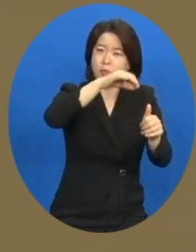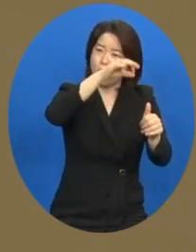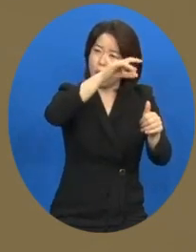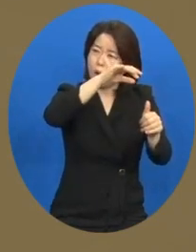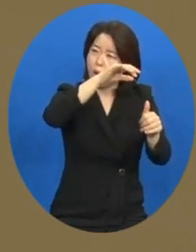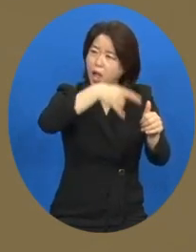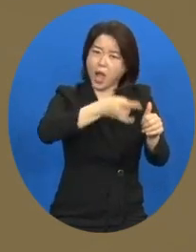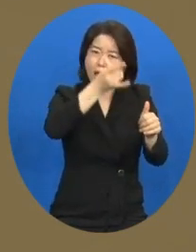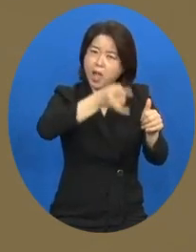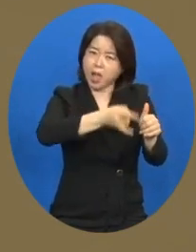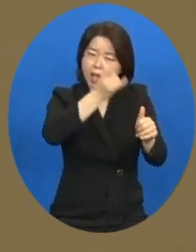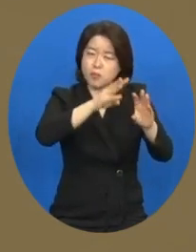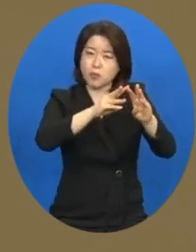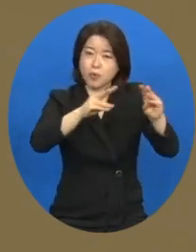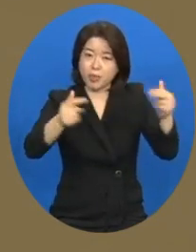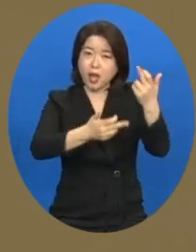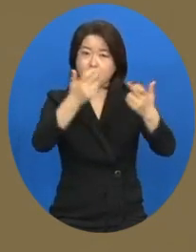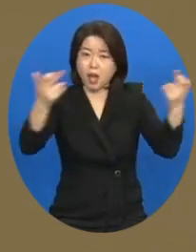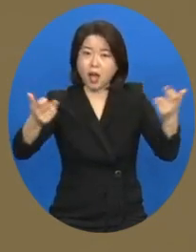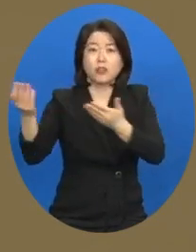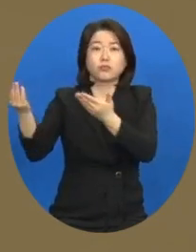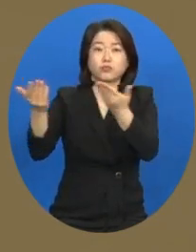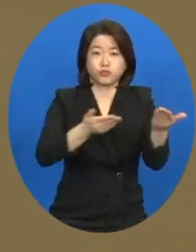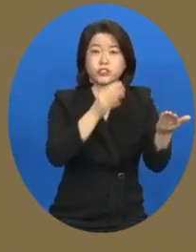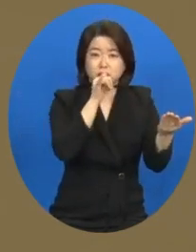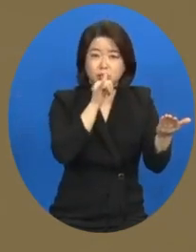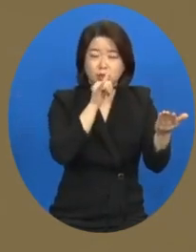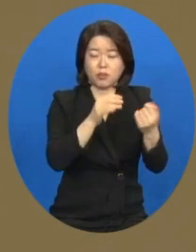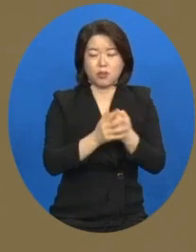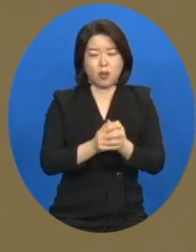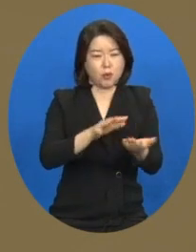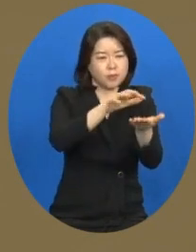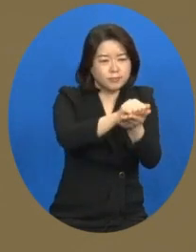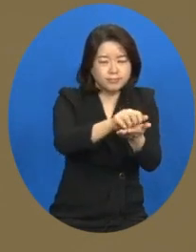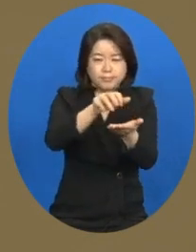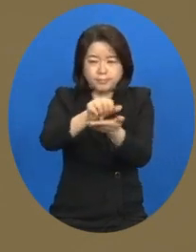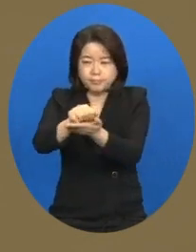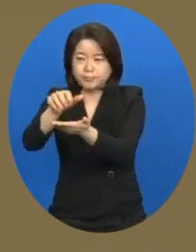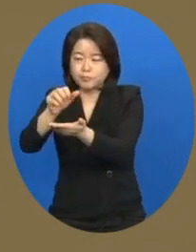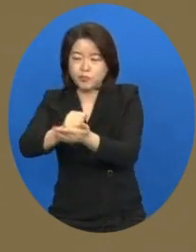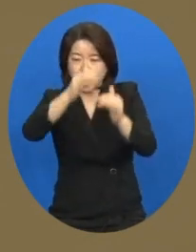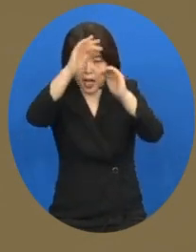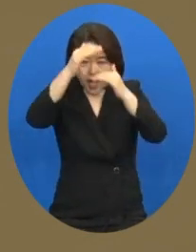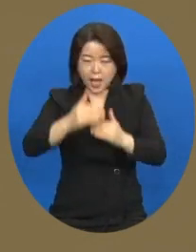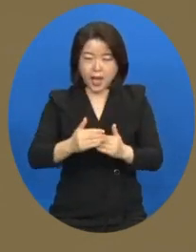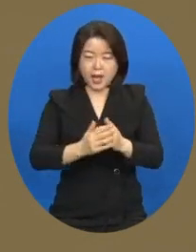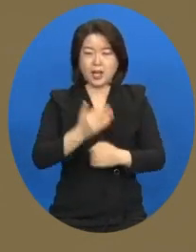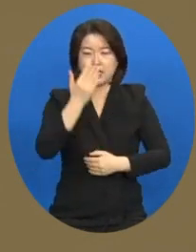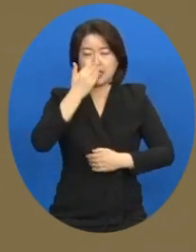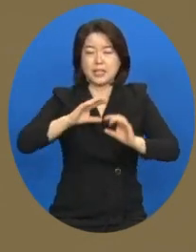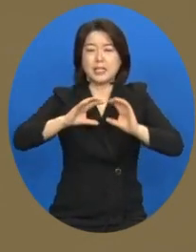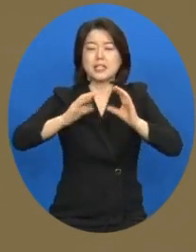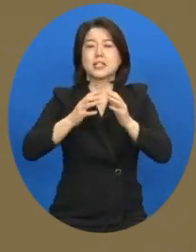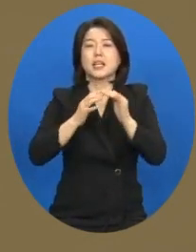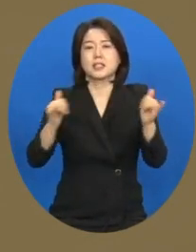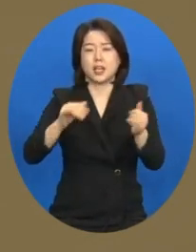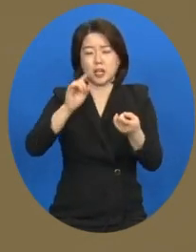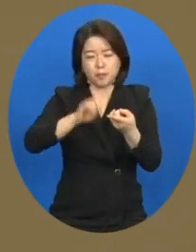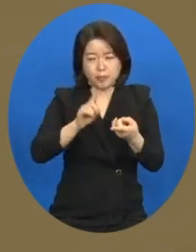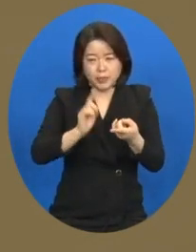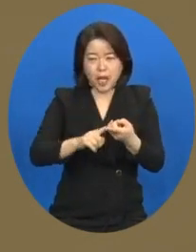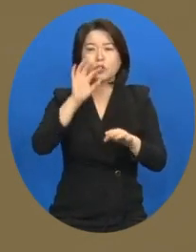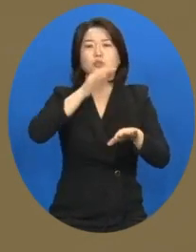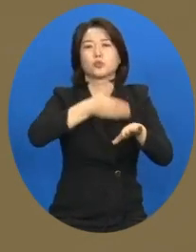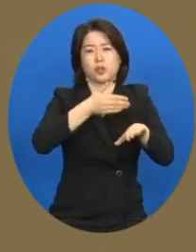그렇게 가나안 땅을 정복해 나가는 과정이 이스라엘 백성다운 훈련이기도 했고, 그리고